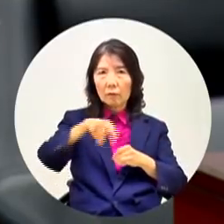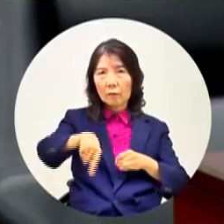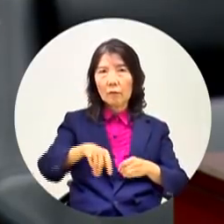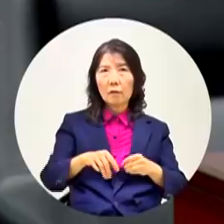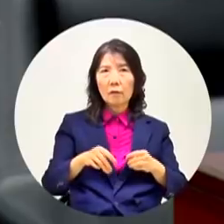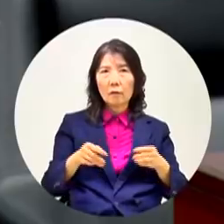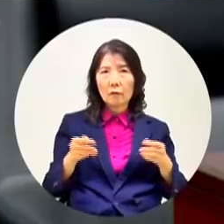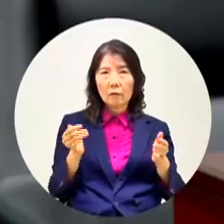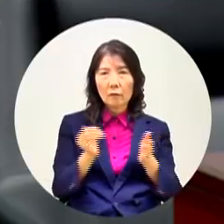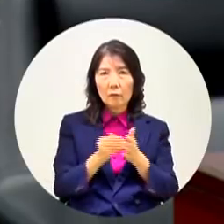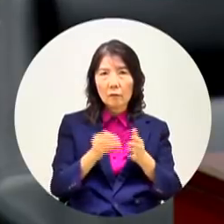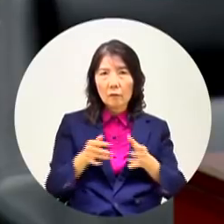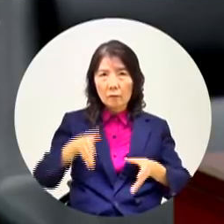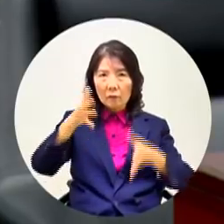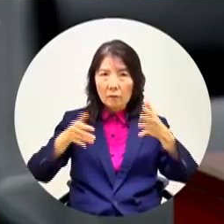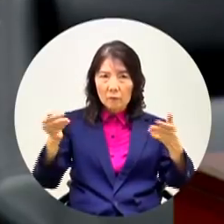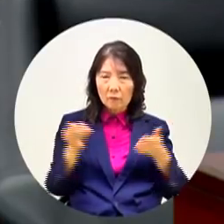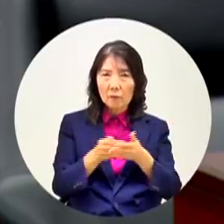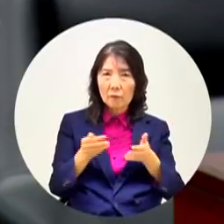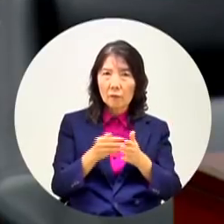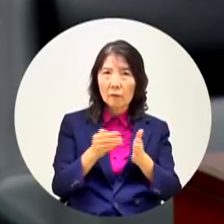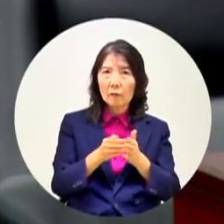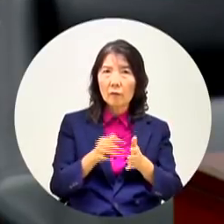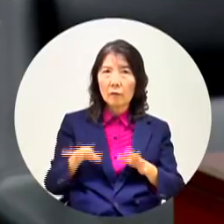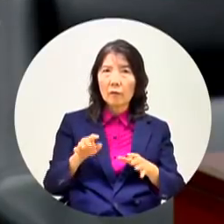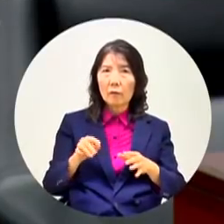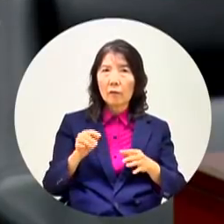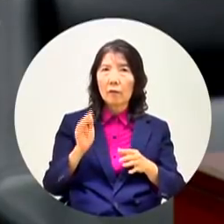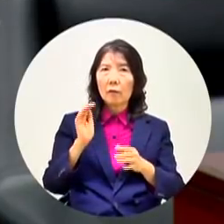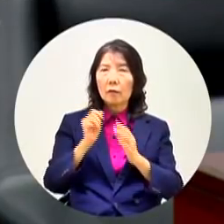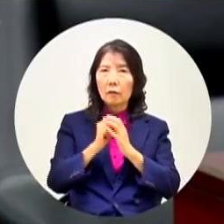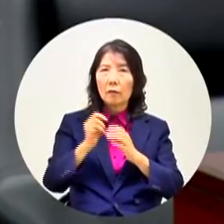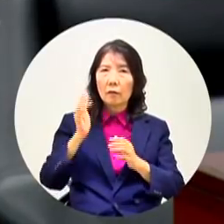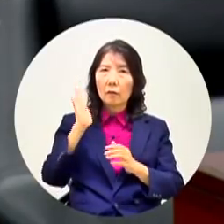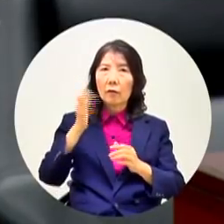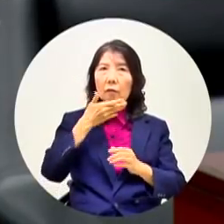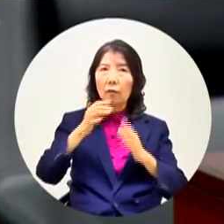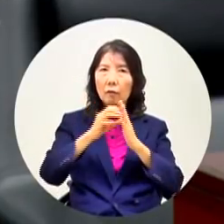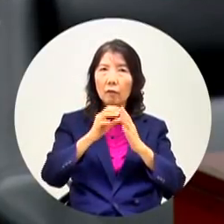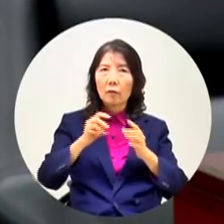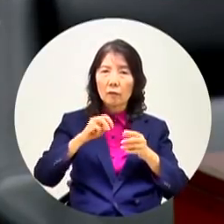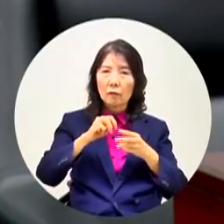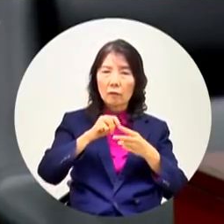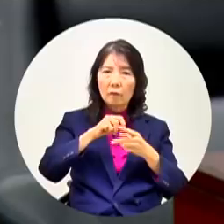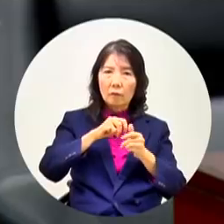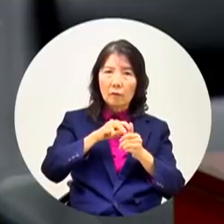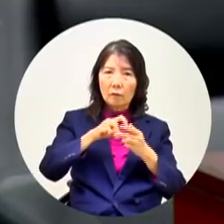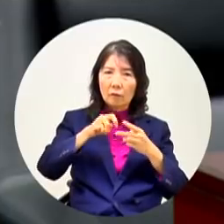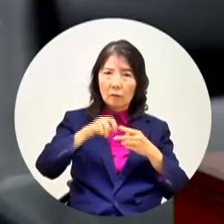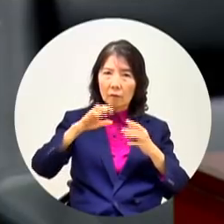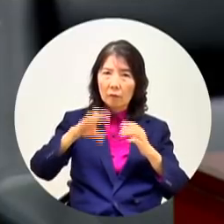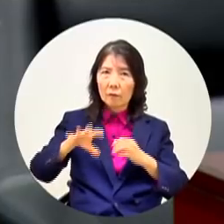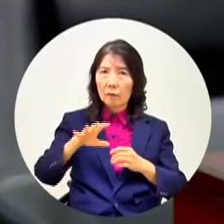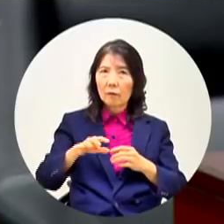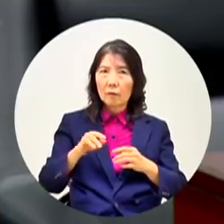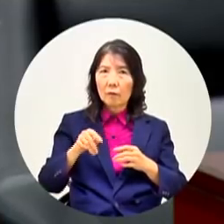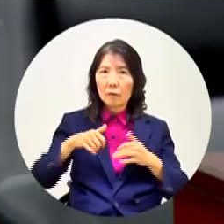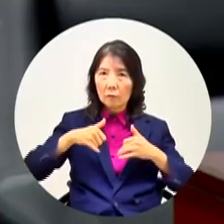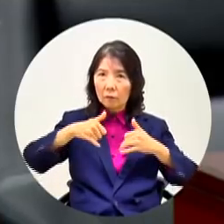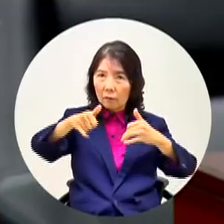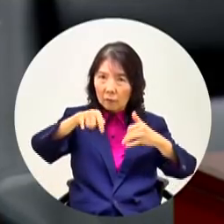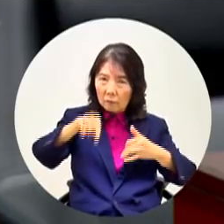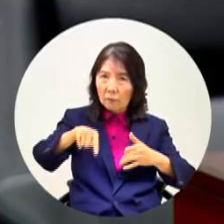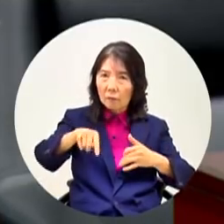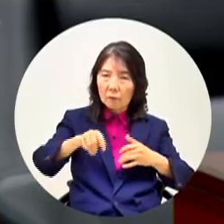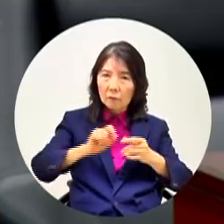托啊，咱个水利局跟我们的养工处，迄阵咱争取到把这个道路，咱改